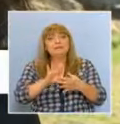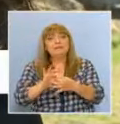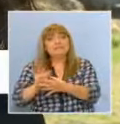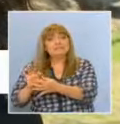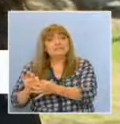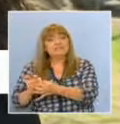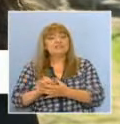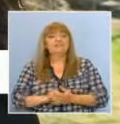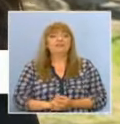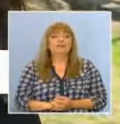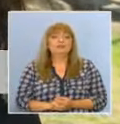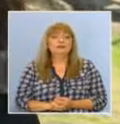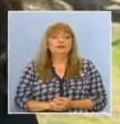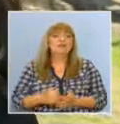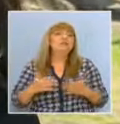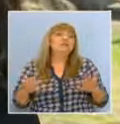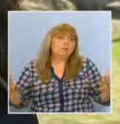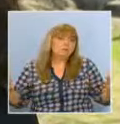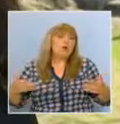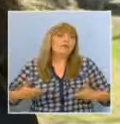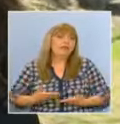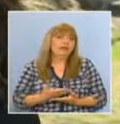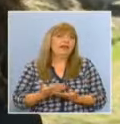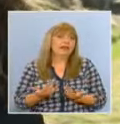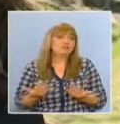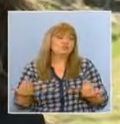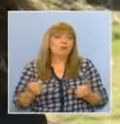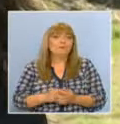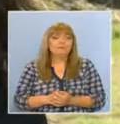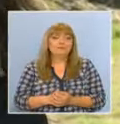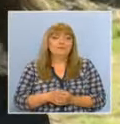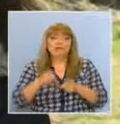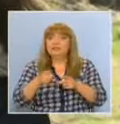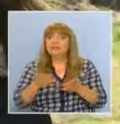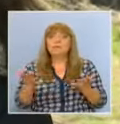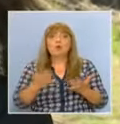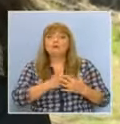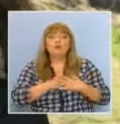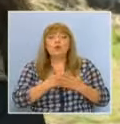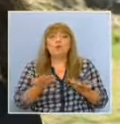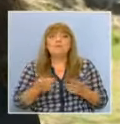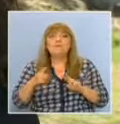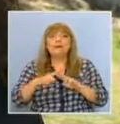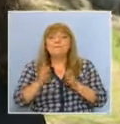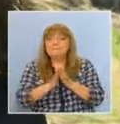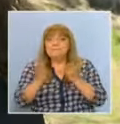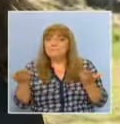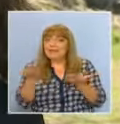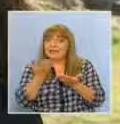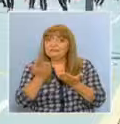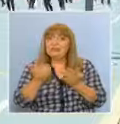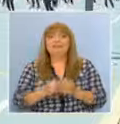и е доста по-интересно наистина. А на теб кой ти е любимия предмет изобщо в училище?